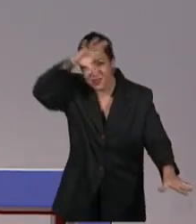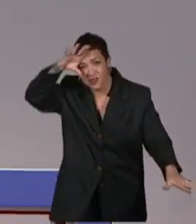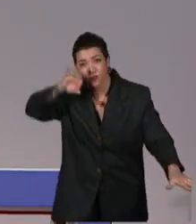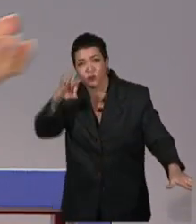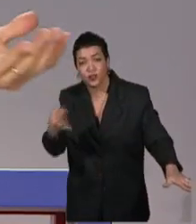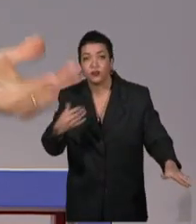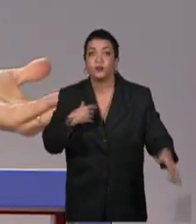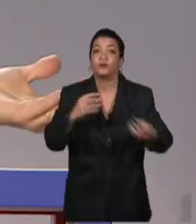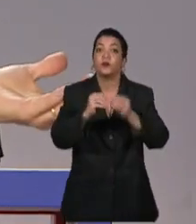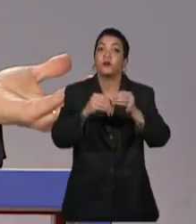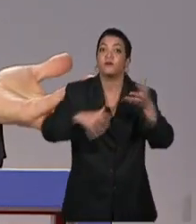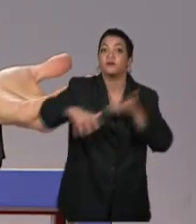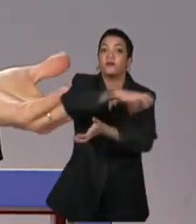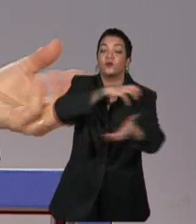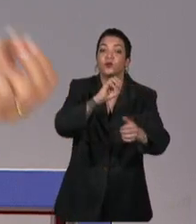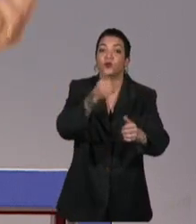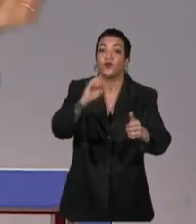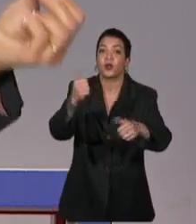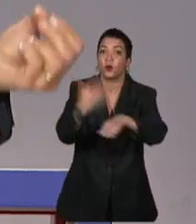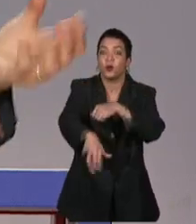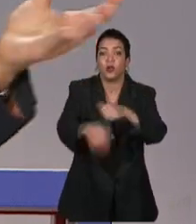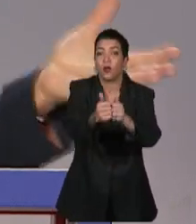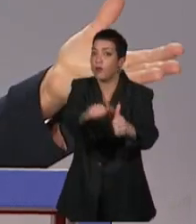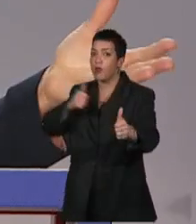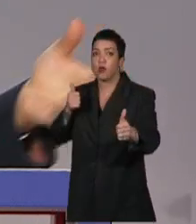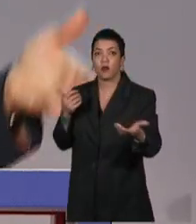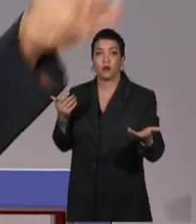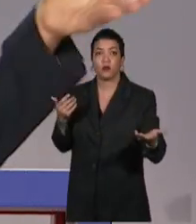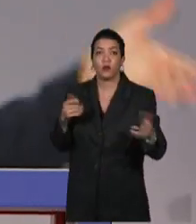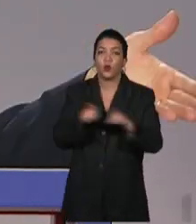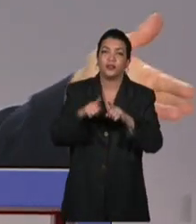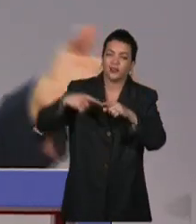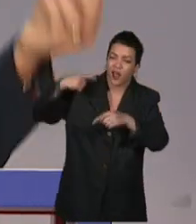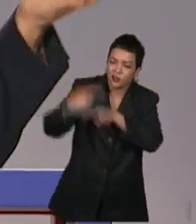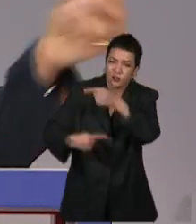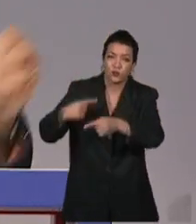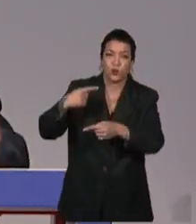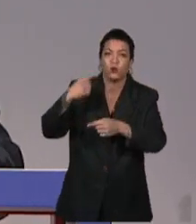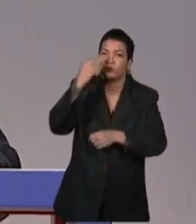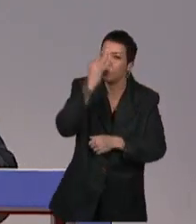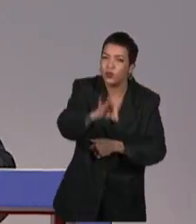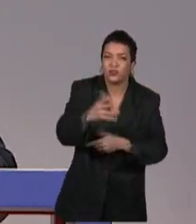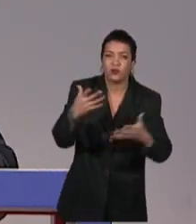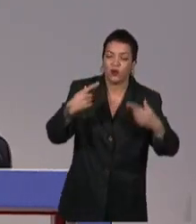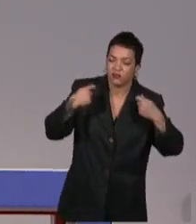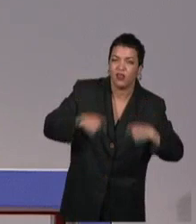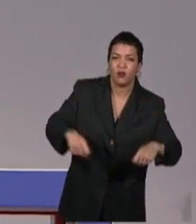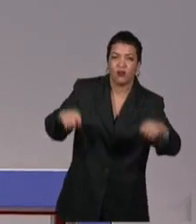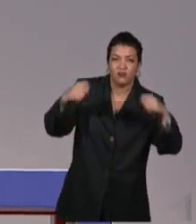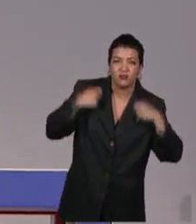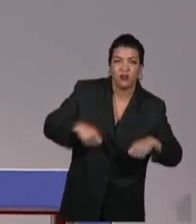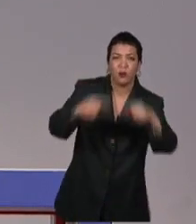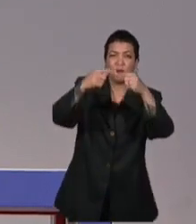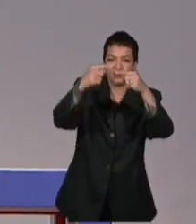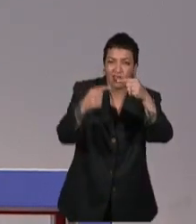révolution numérique de retard. Notre addiction toxique à la dépense et à la dette.